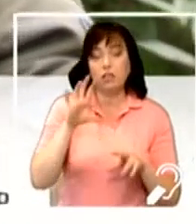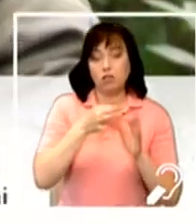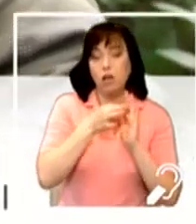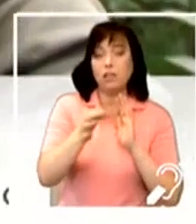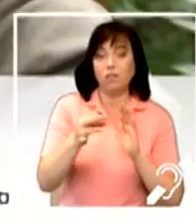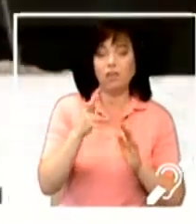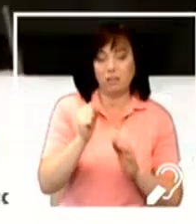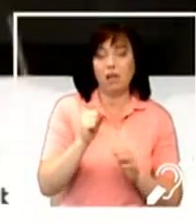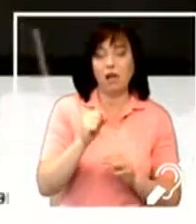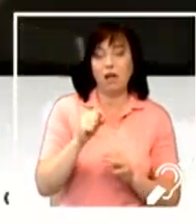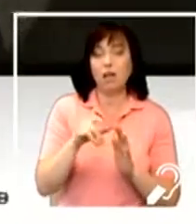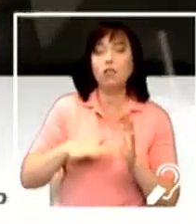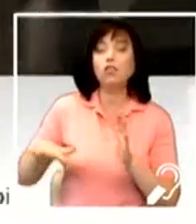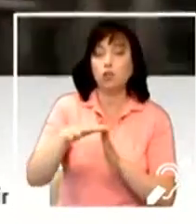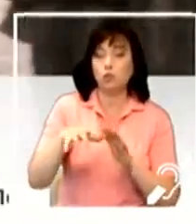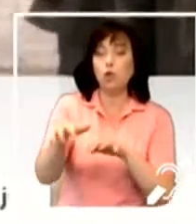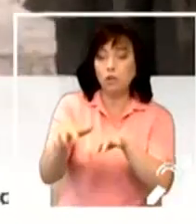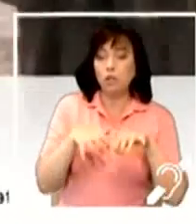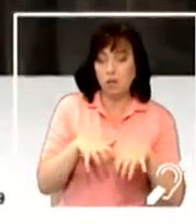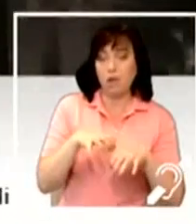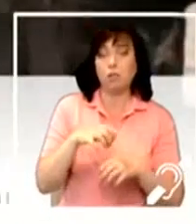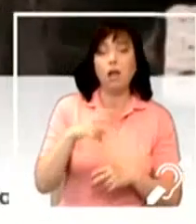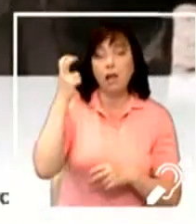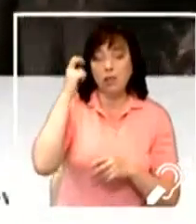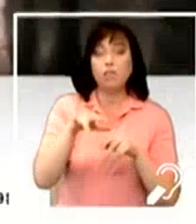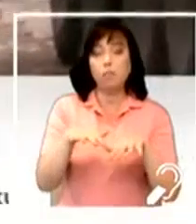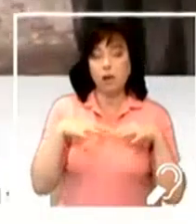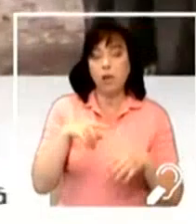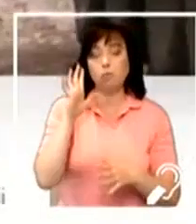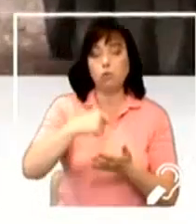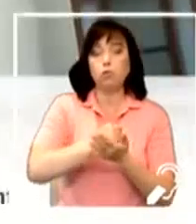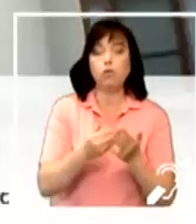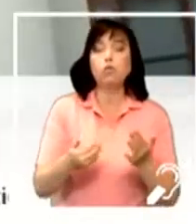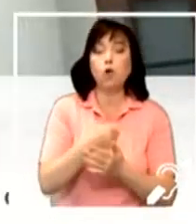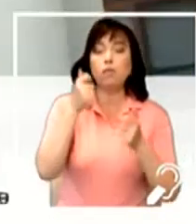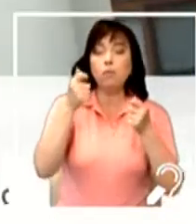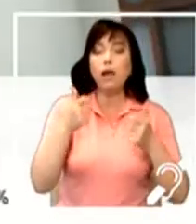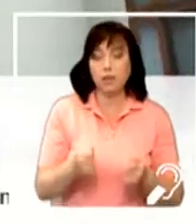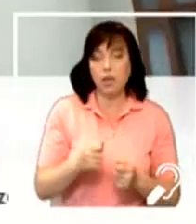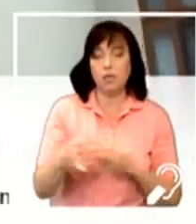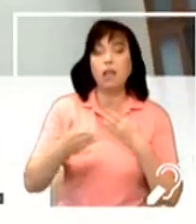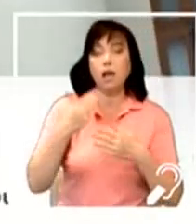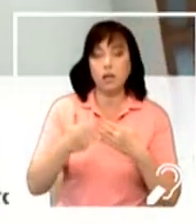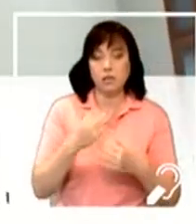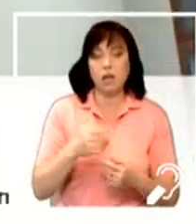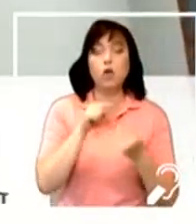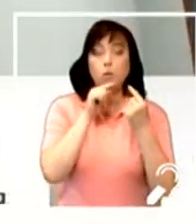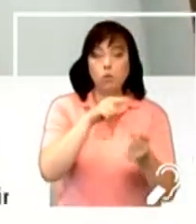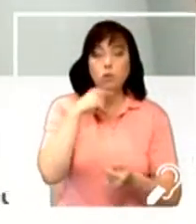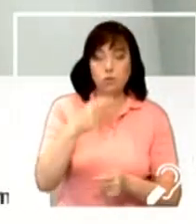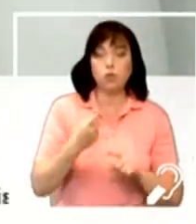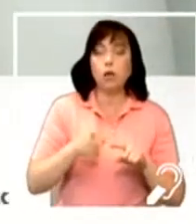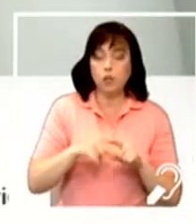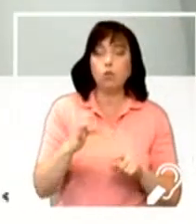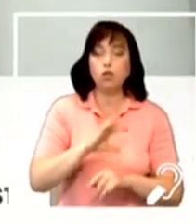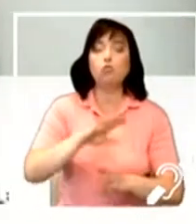a 15% din teritoriul Ucrainei, la Kiev, Parlamentul urmează să aprobe un nou pachet substanțial de sancțiuni care să rupă și mai